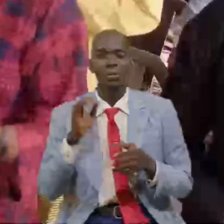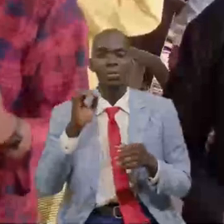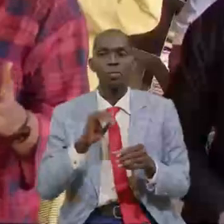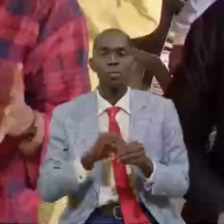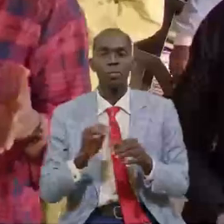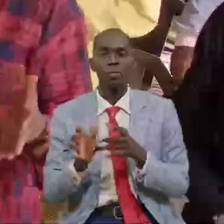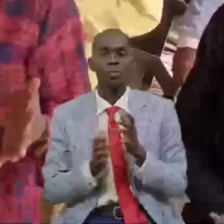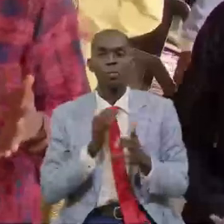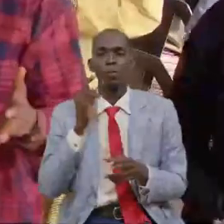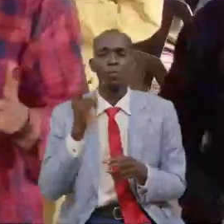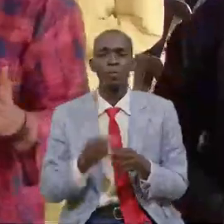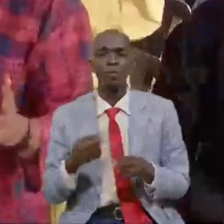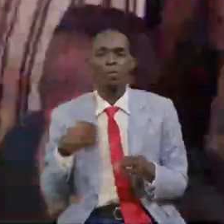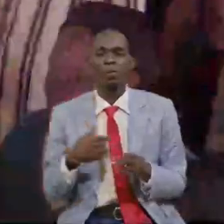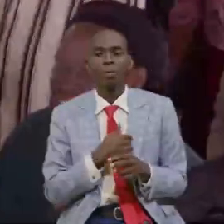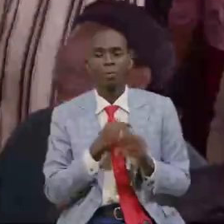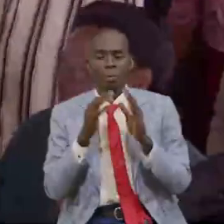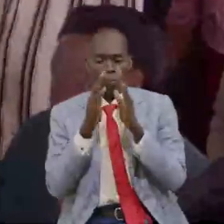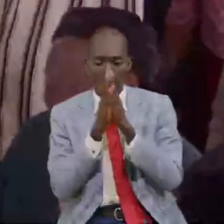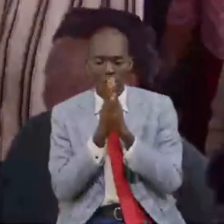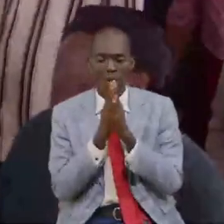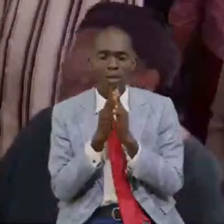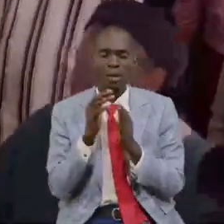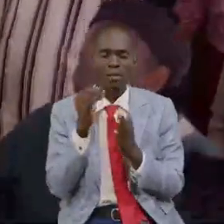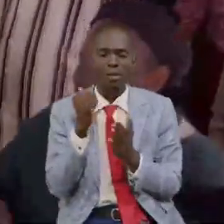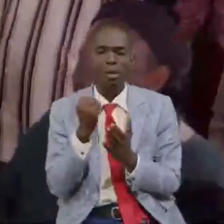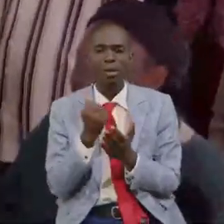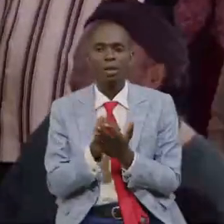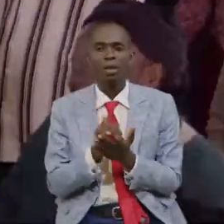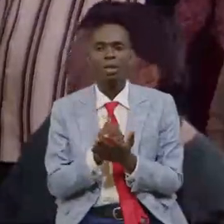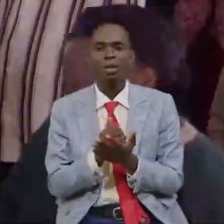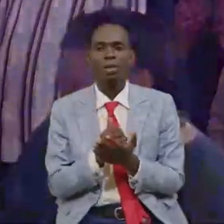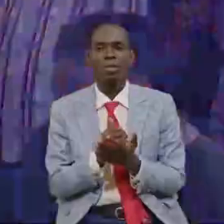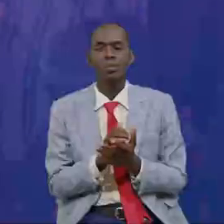Au nom de Jésus, nous prions.